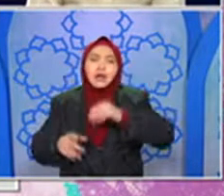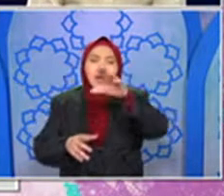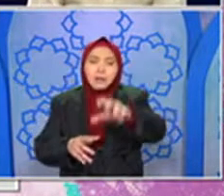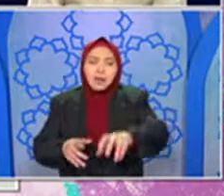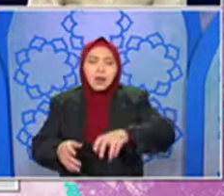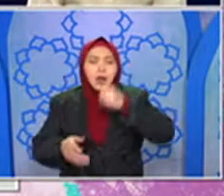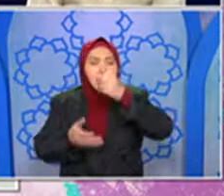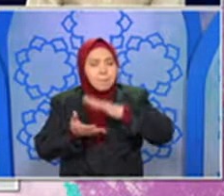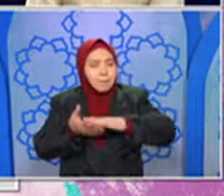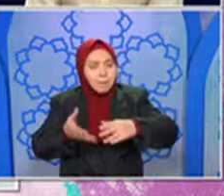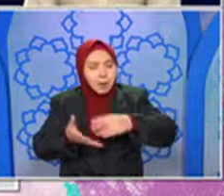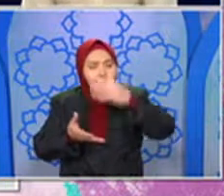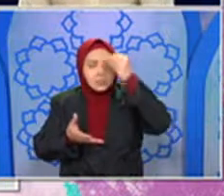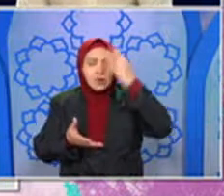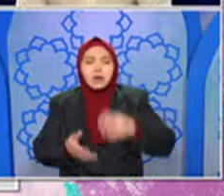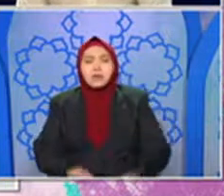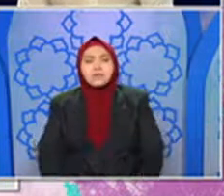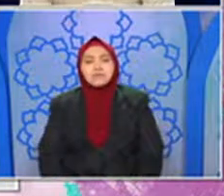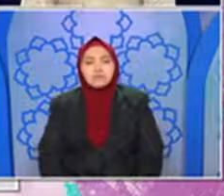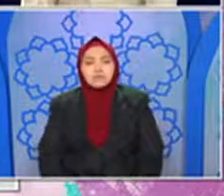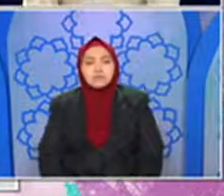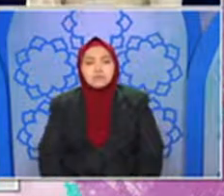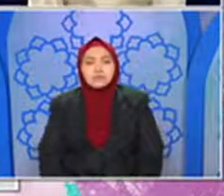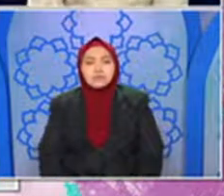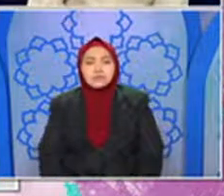قلوبهم الرعب